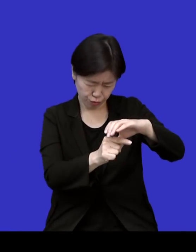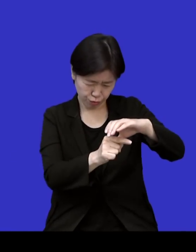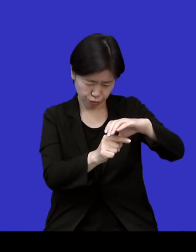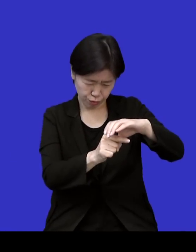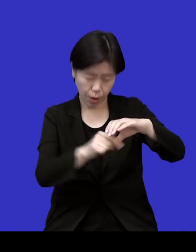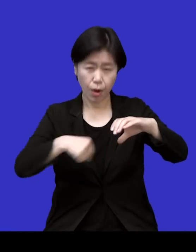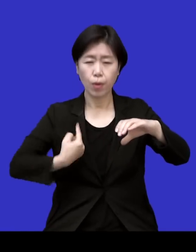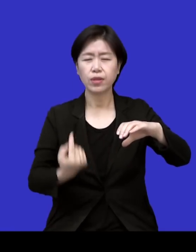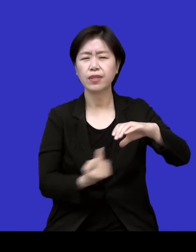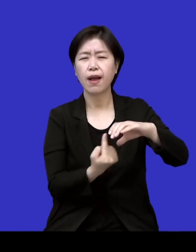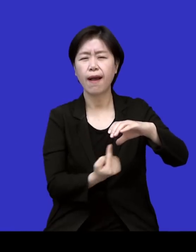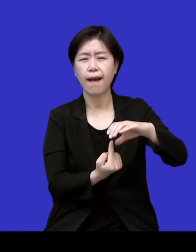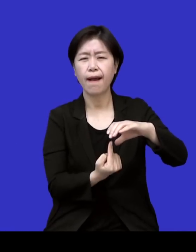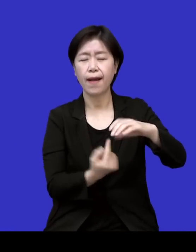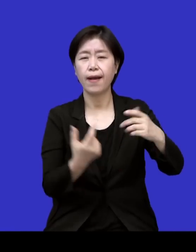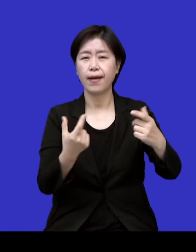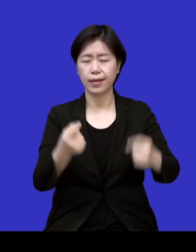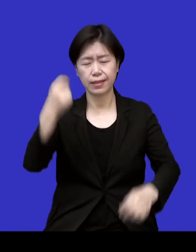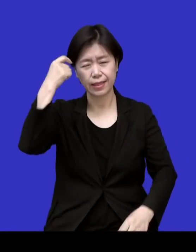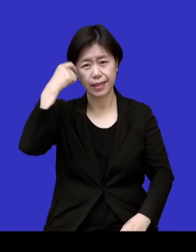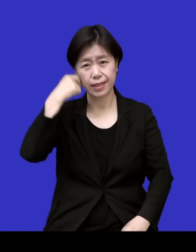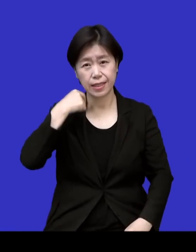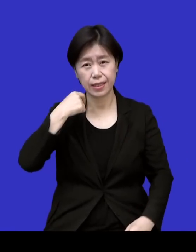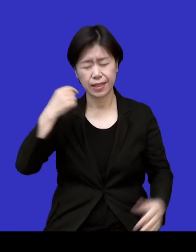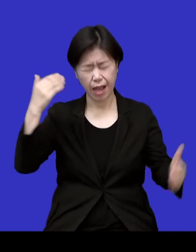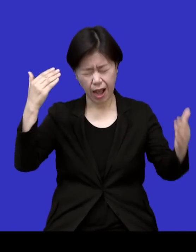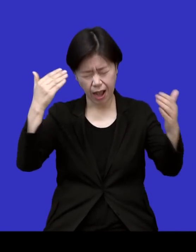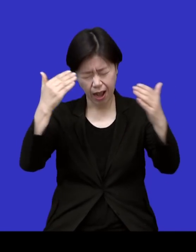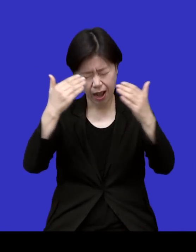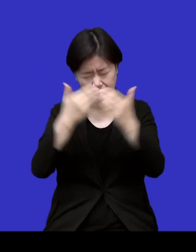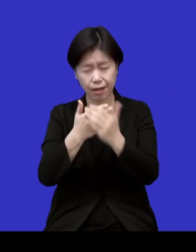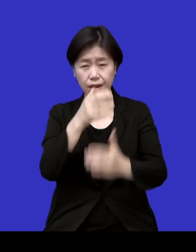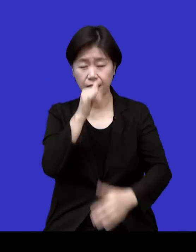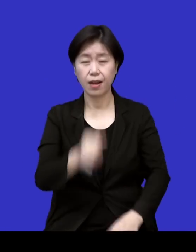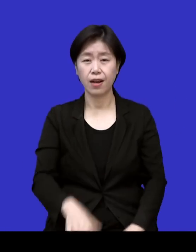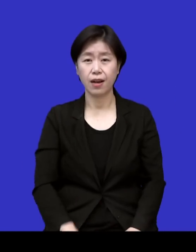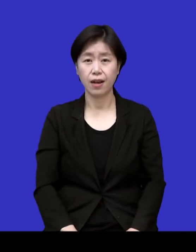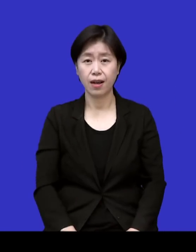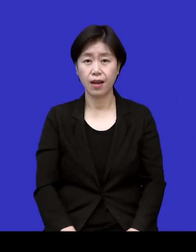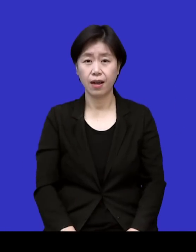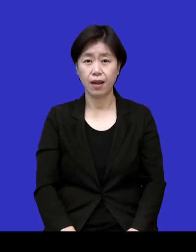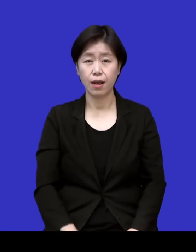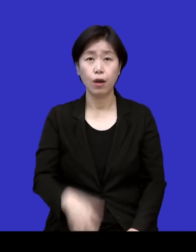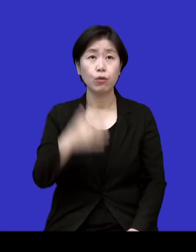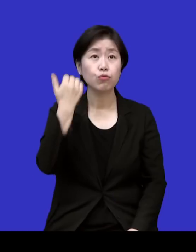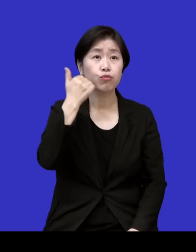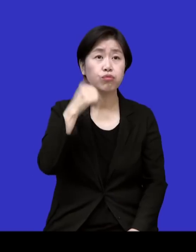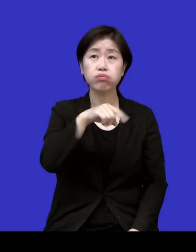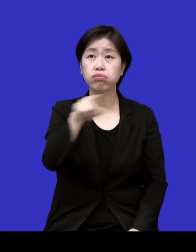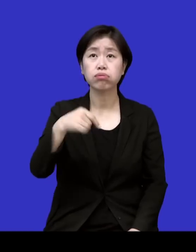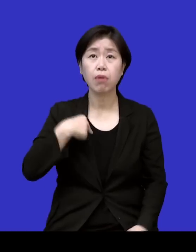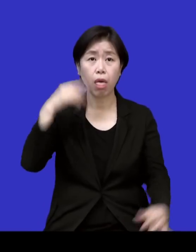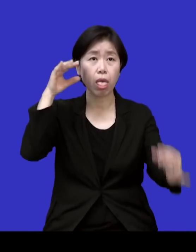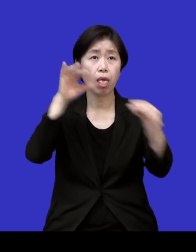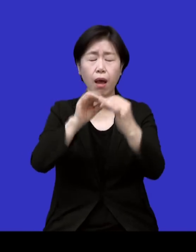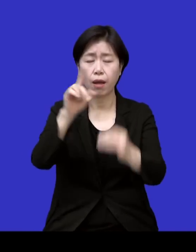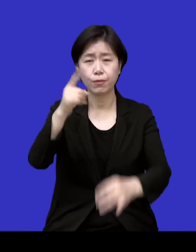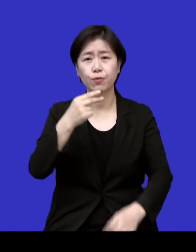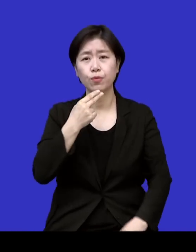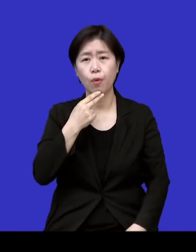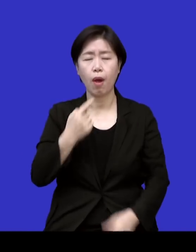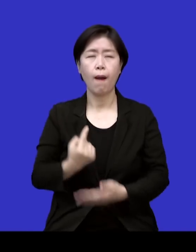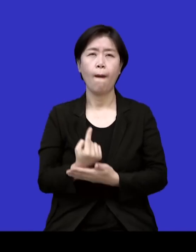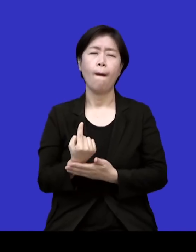파고 사는 것 같이 깜깜하고 아무도 자기를 공감해주는 사람이 없고 정말